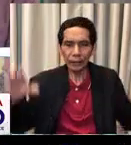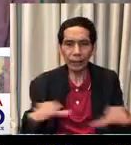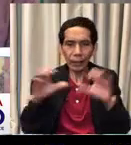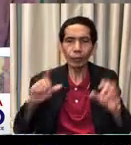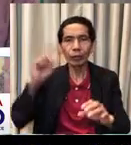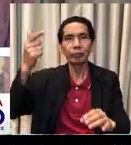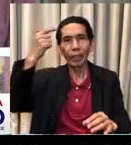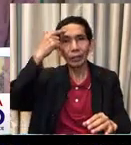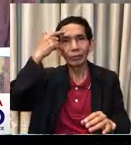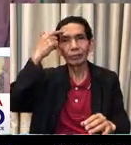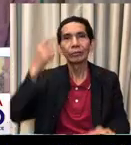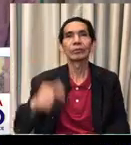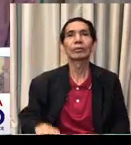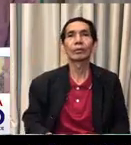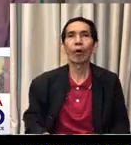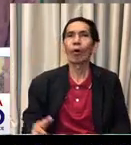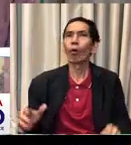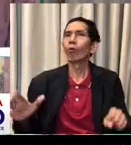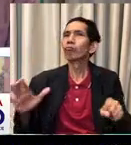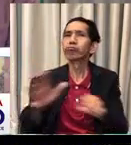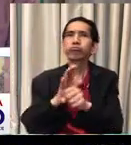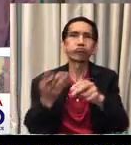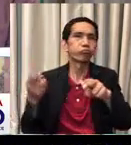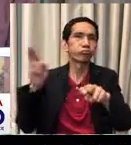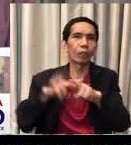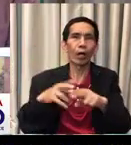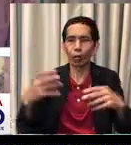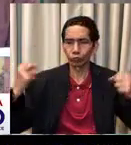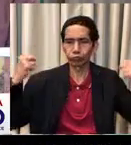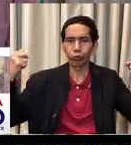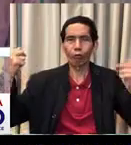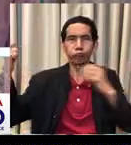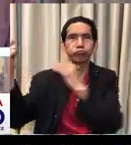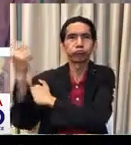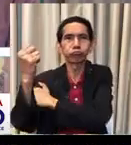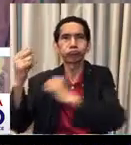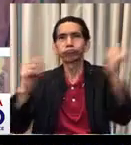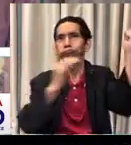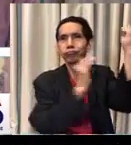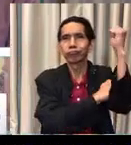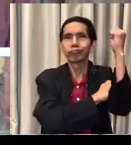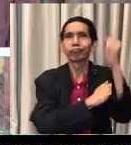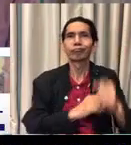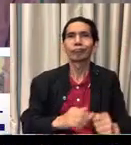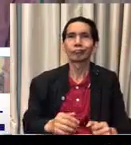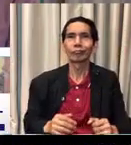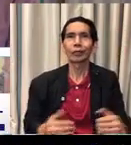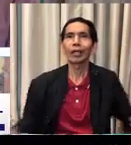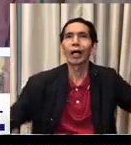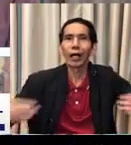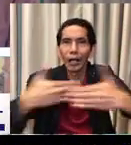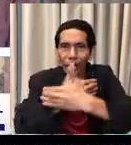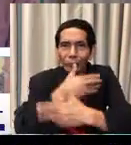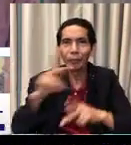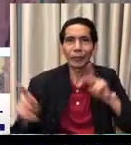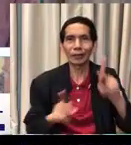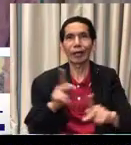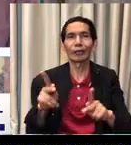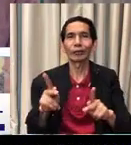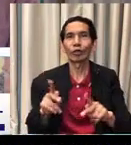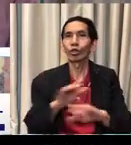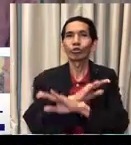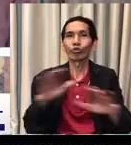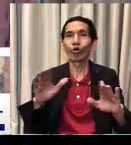talaga. Punong-puno ang braso namin. Ang kakaakap ng tao. Kaya,